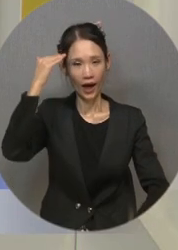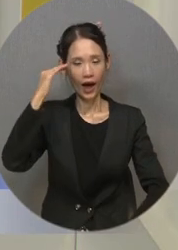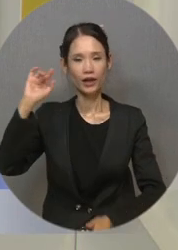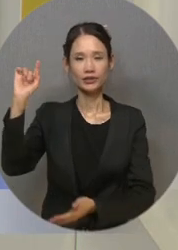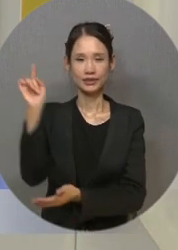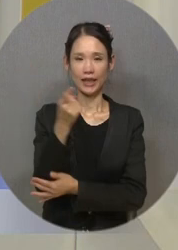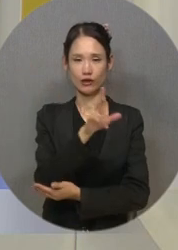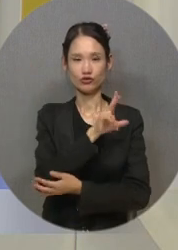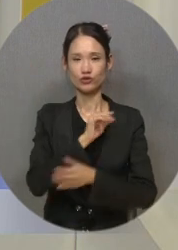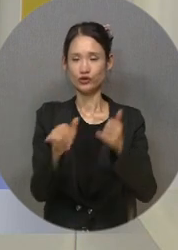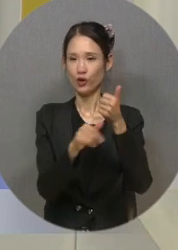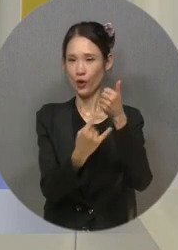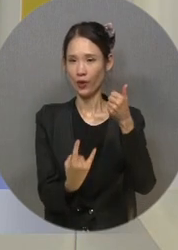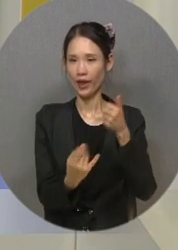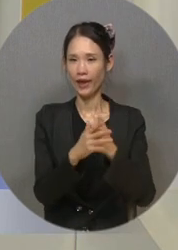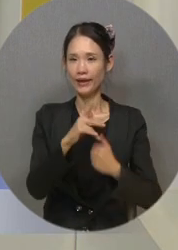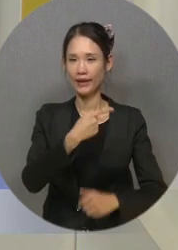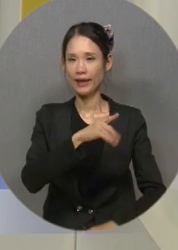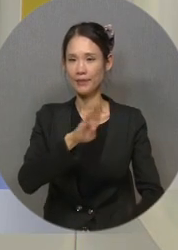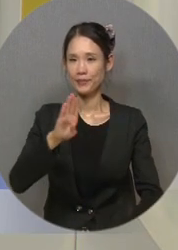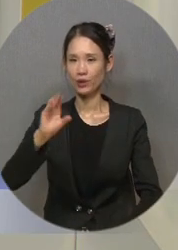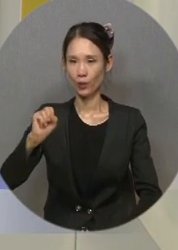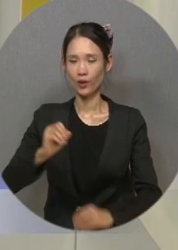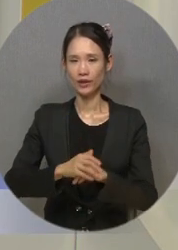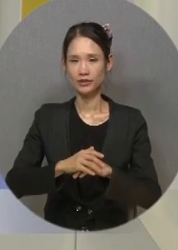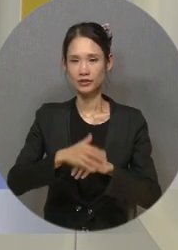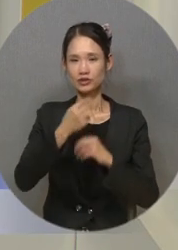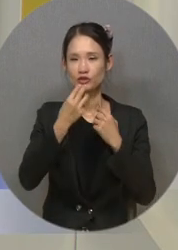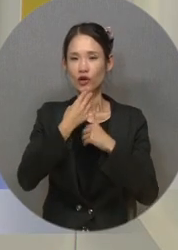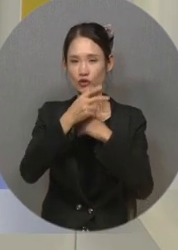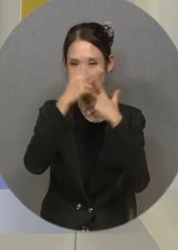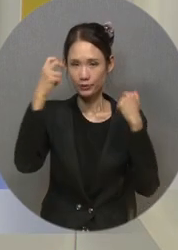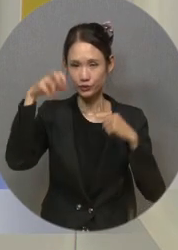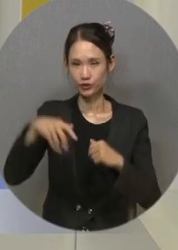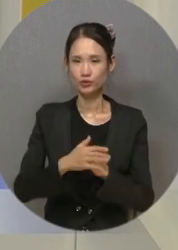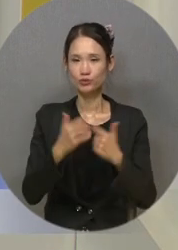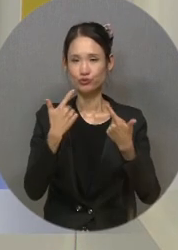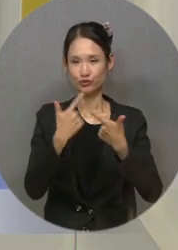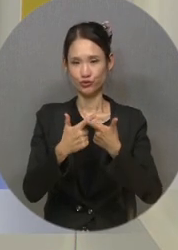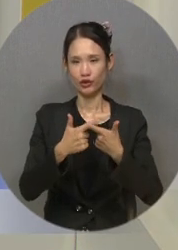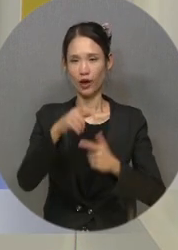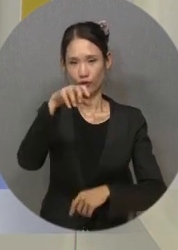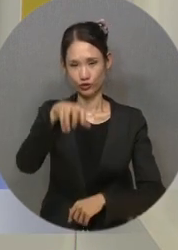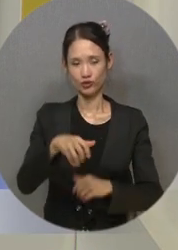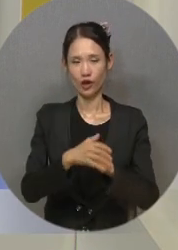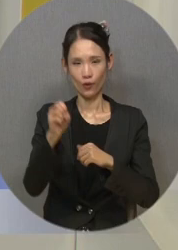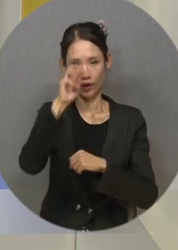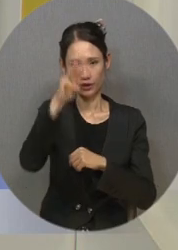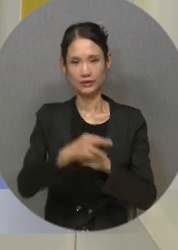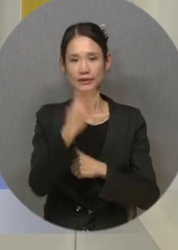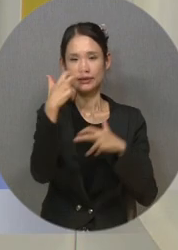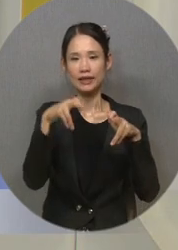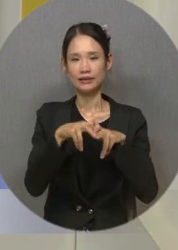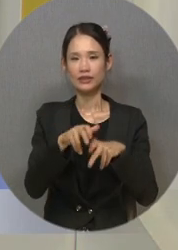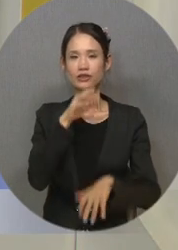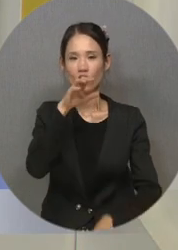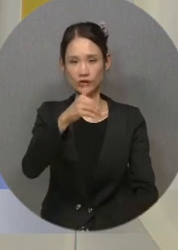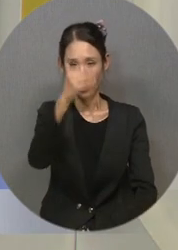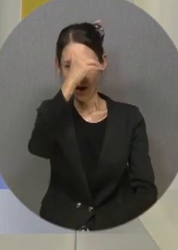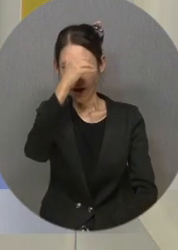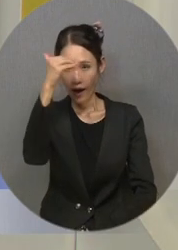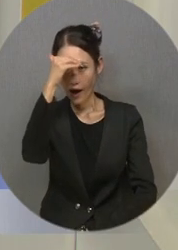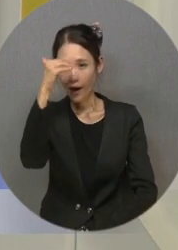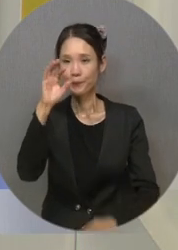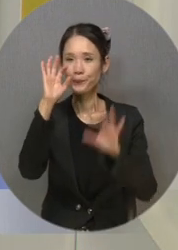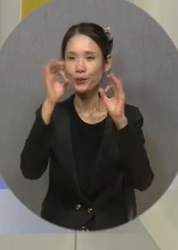야구위원회 kbo가 서울 잠실구장과 부산 사직구장 광주구장에서 시각장애인 현장 관람객을